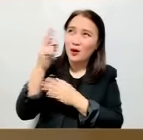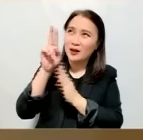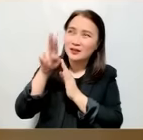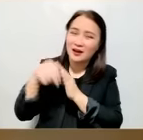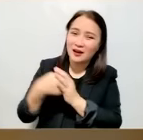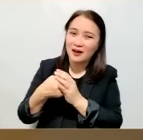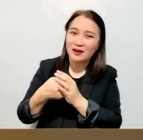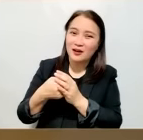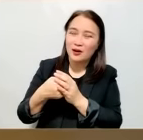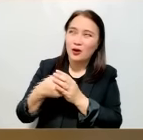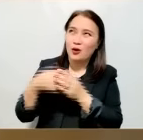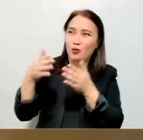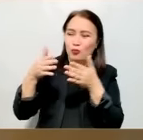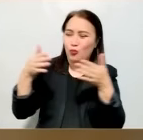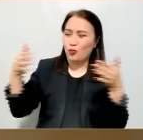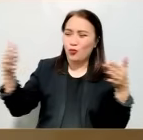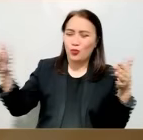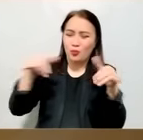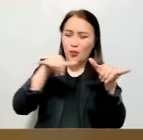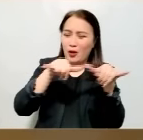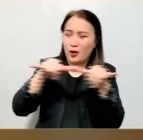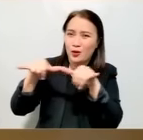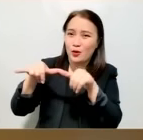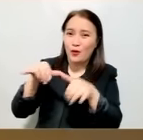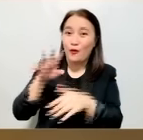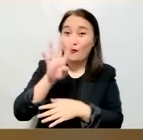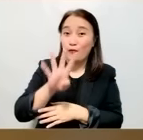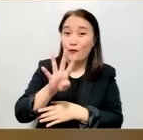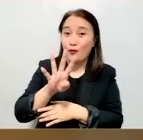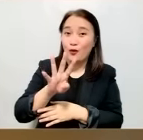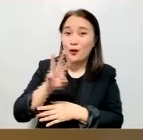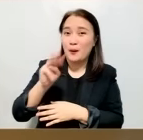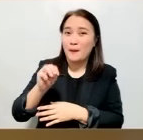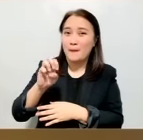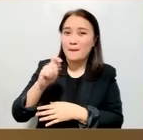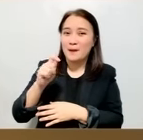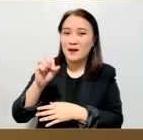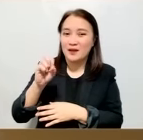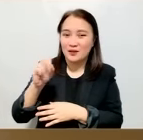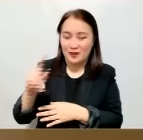sukatin, umabot sa 4 meters ang haba nito. Nasa pangangalaga na ng